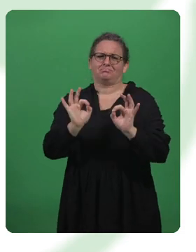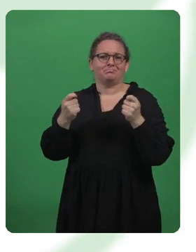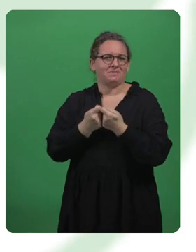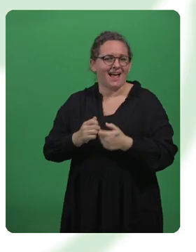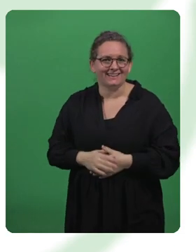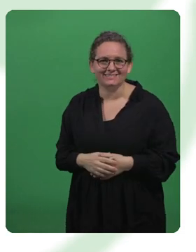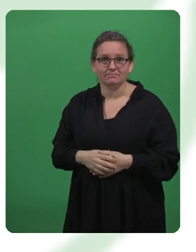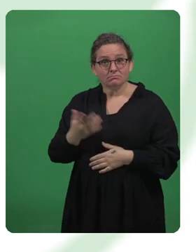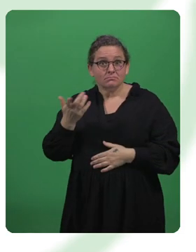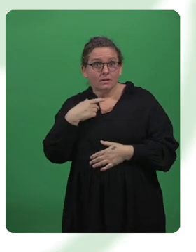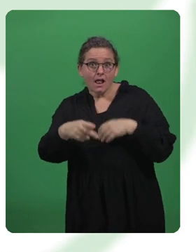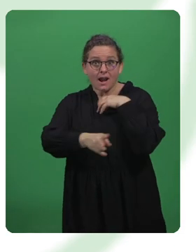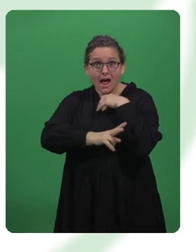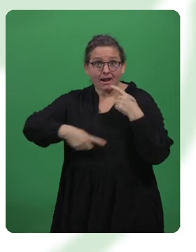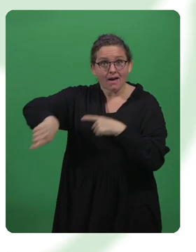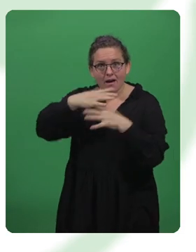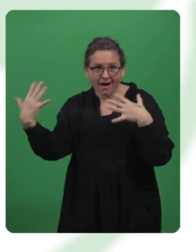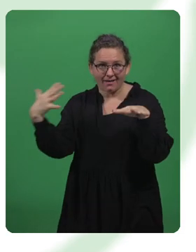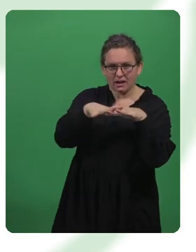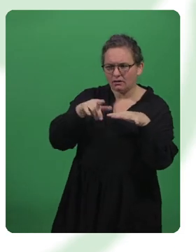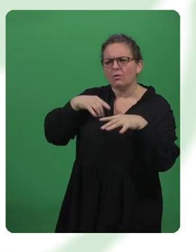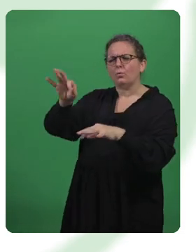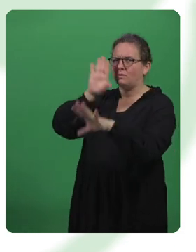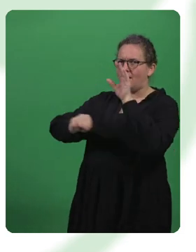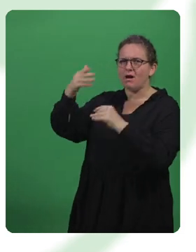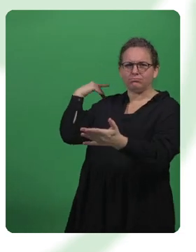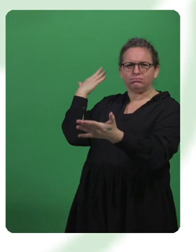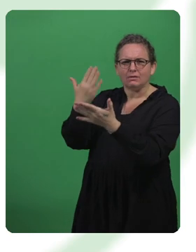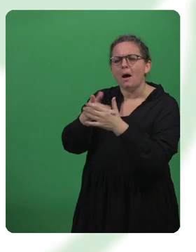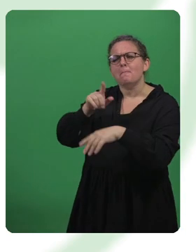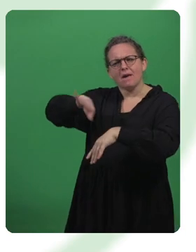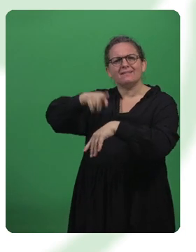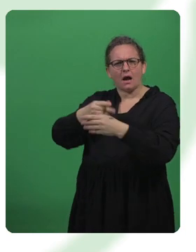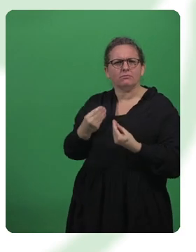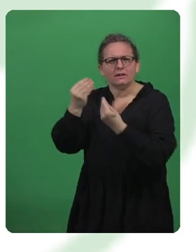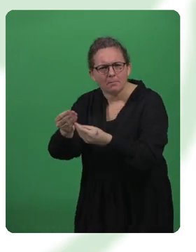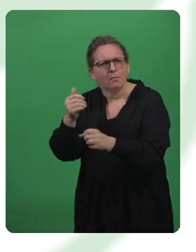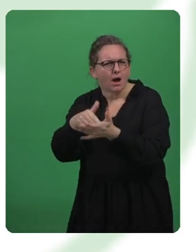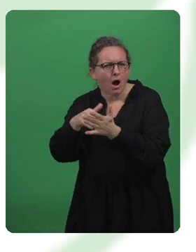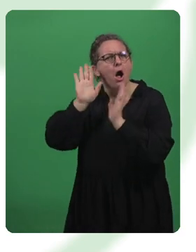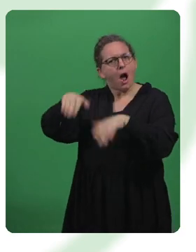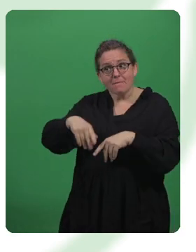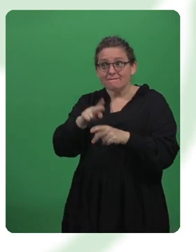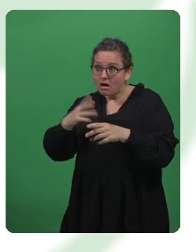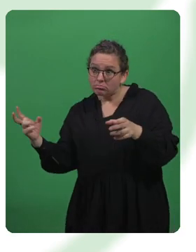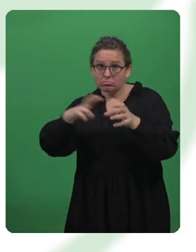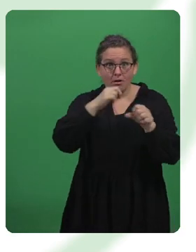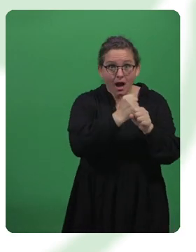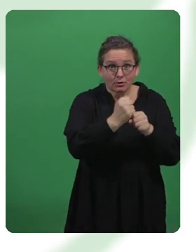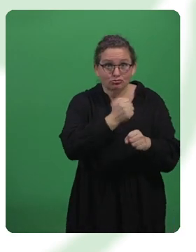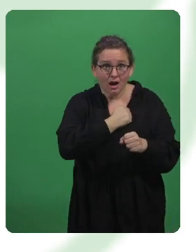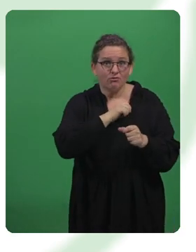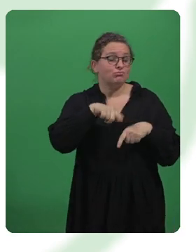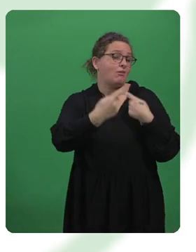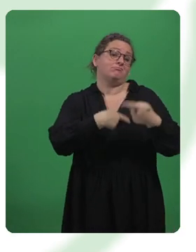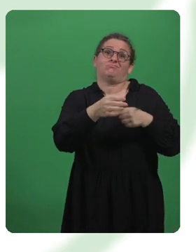passt. Mit den integrativen Lehrlingen habe ich eine sehr gute Erfahrung. Sie brauchen zwar ein bisschen Zeit, damit sie reinkommen in die Arbeit, aber wenn